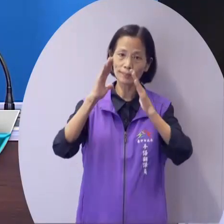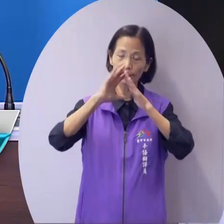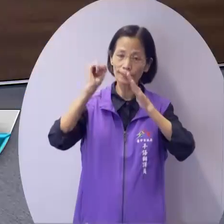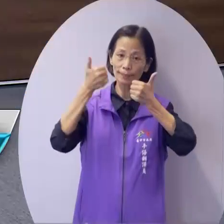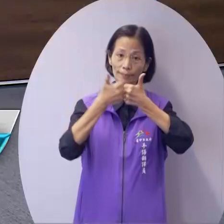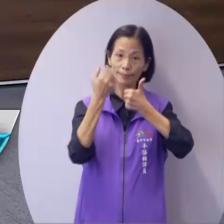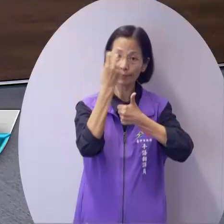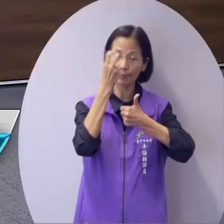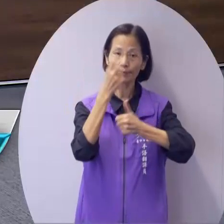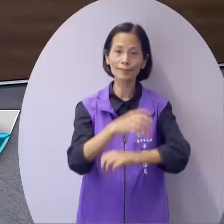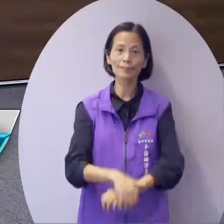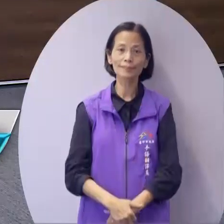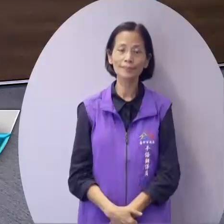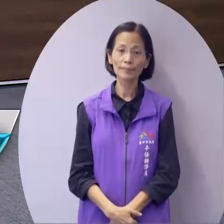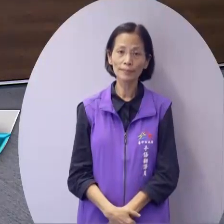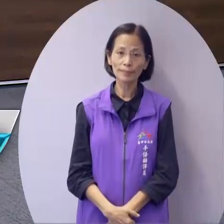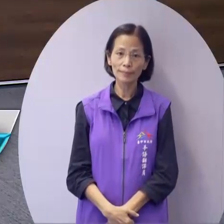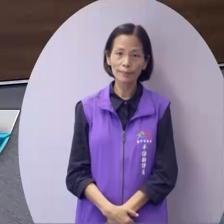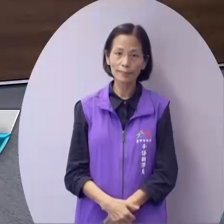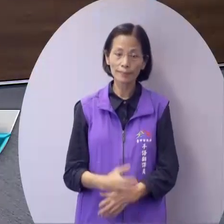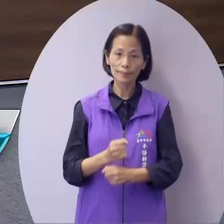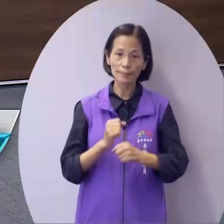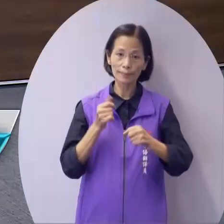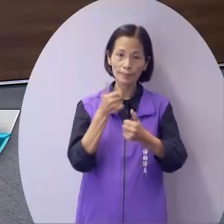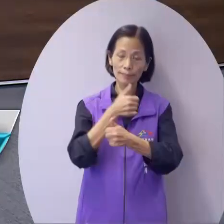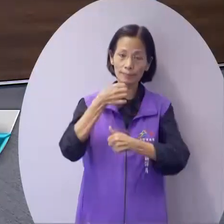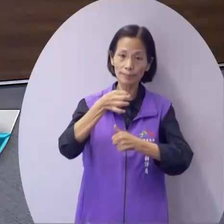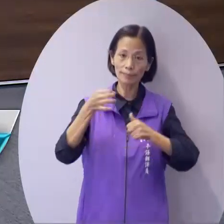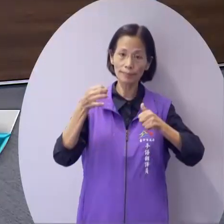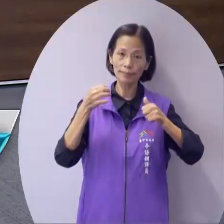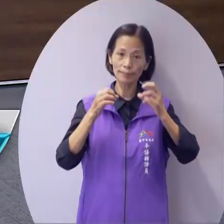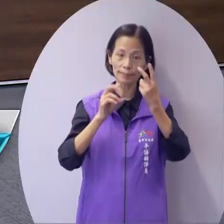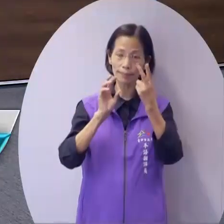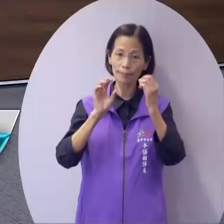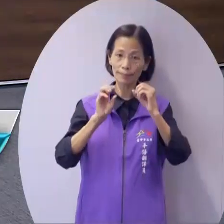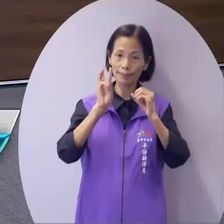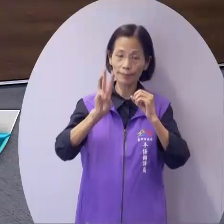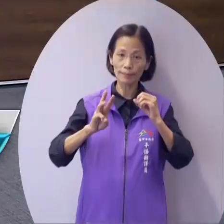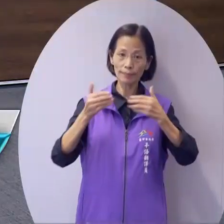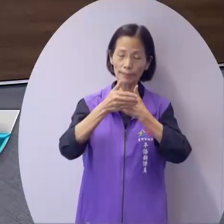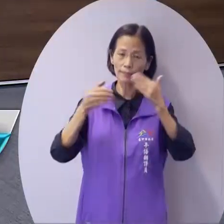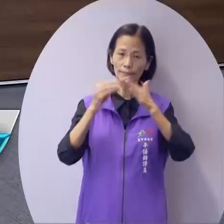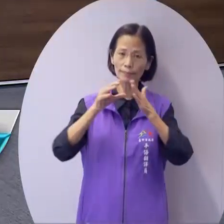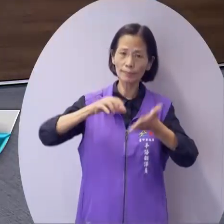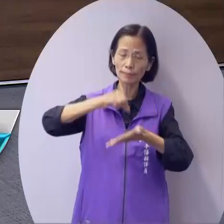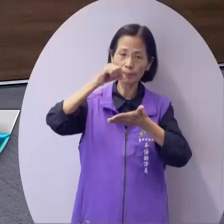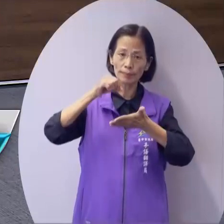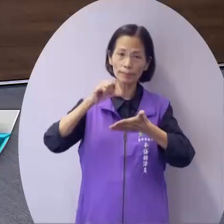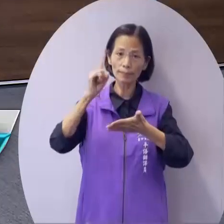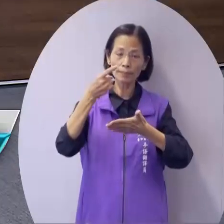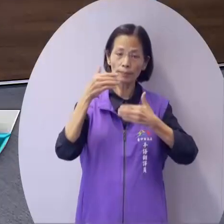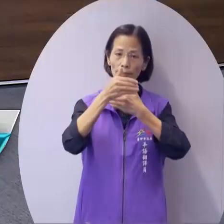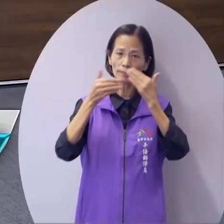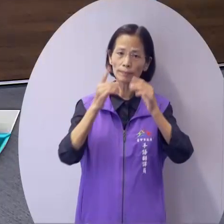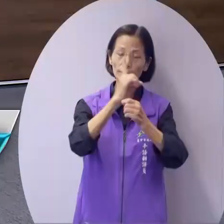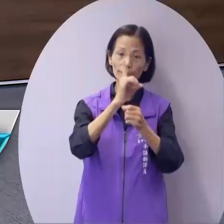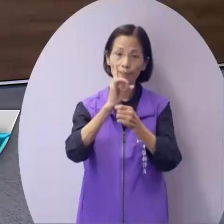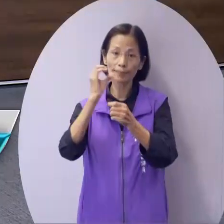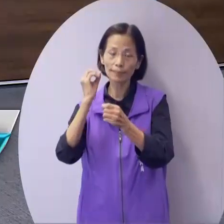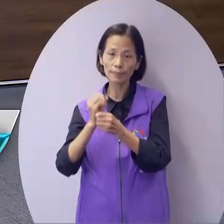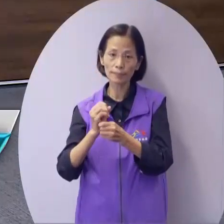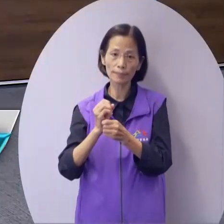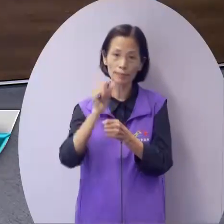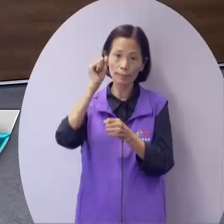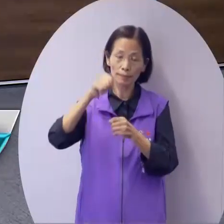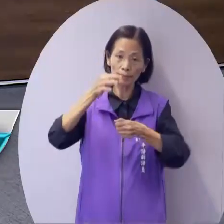审议。 案号电交03，提案机关交通局，案由交通部110年